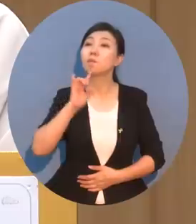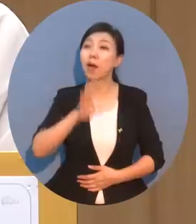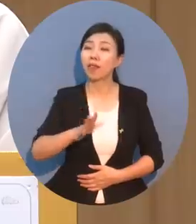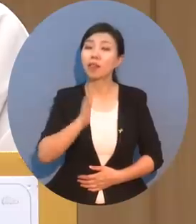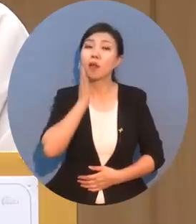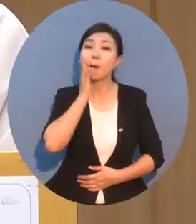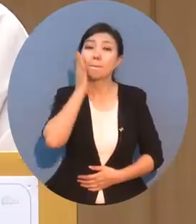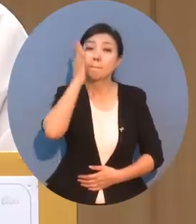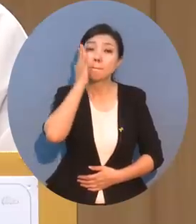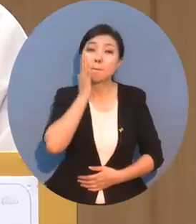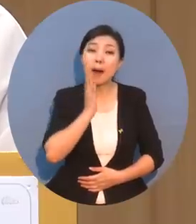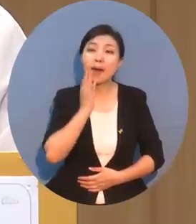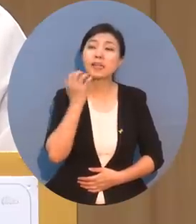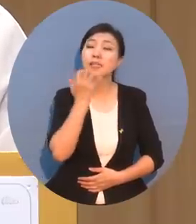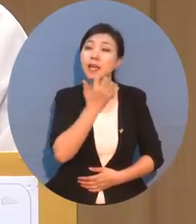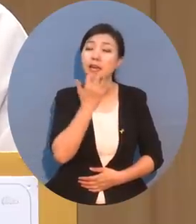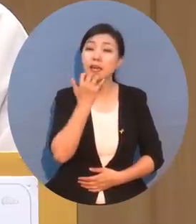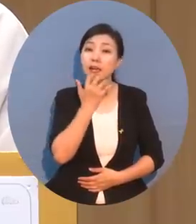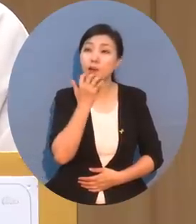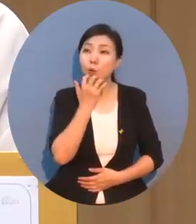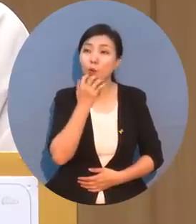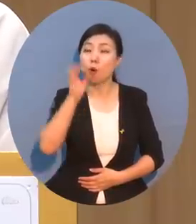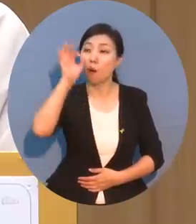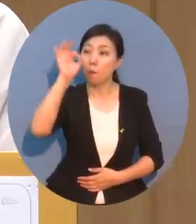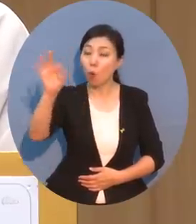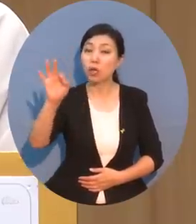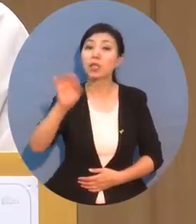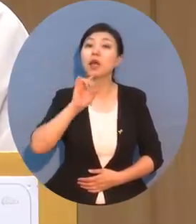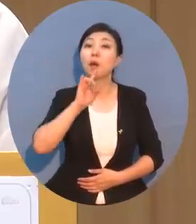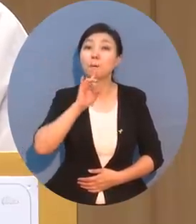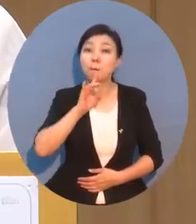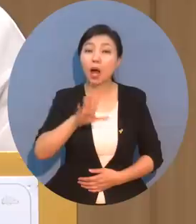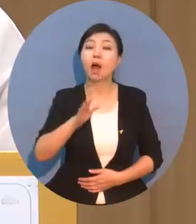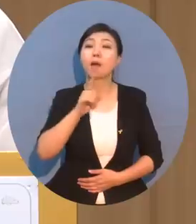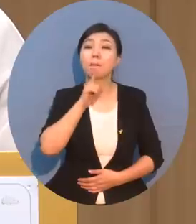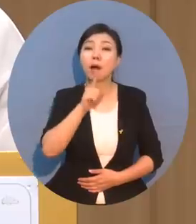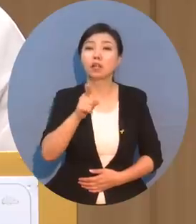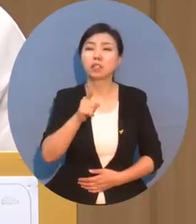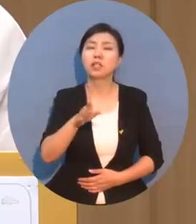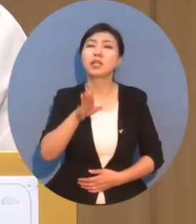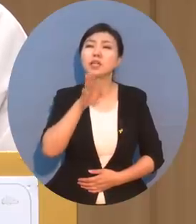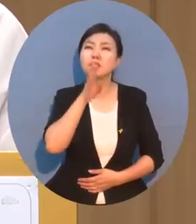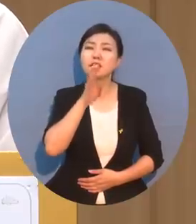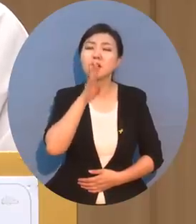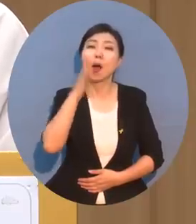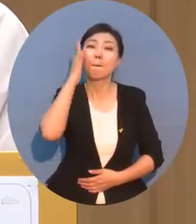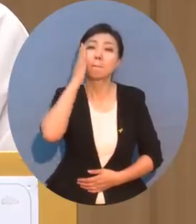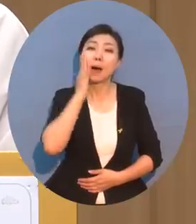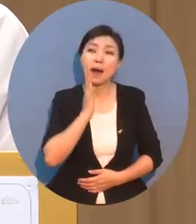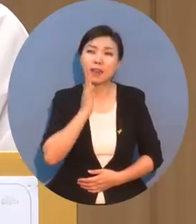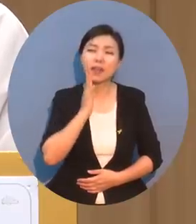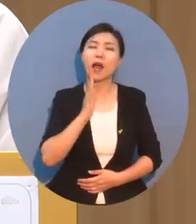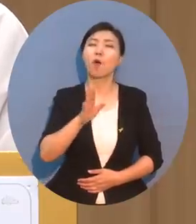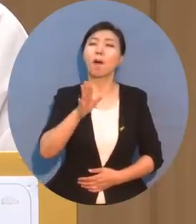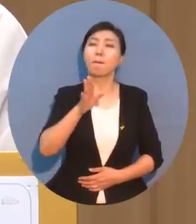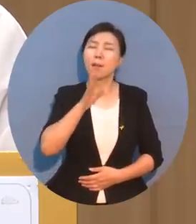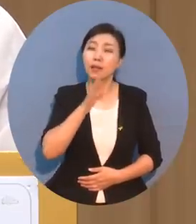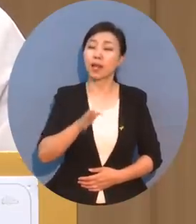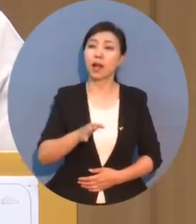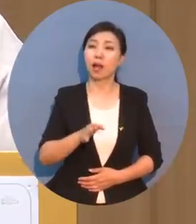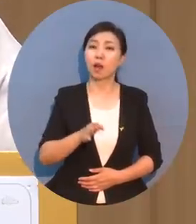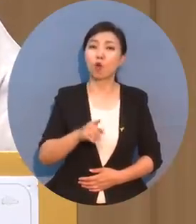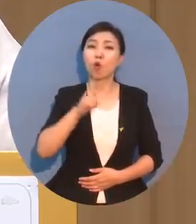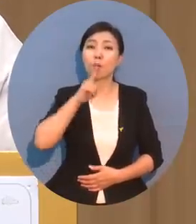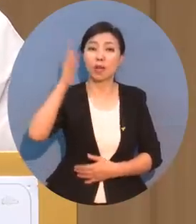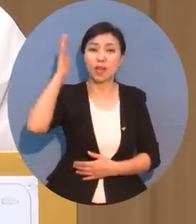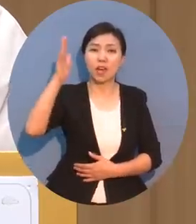보인다. 그러면 파랗게 내가 보인다고 표현할 뿐이지 파랗다라고 주장할 필요는 없다는 거예요.